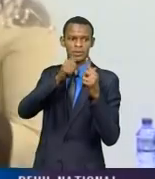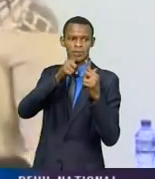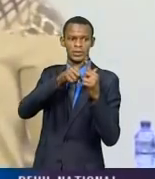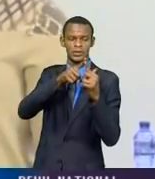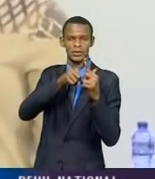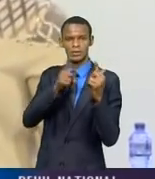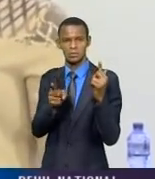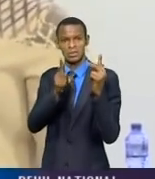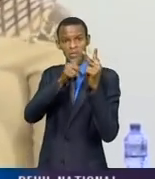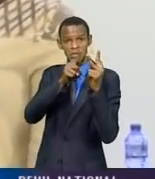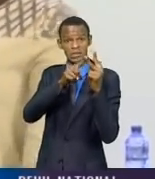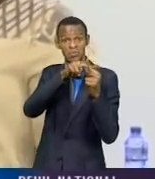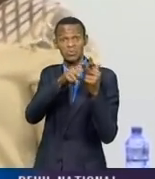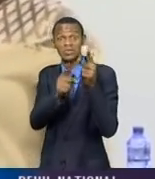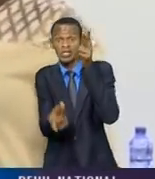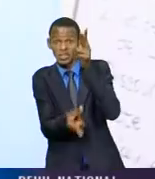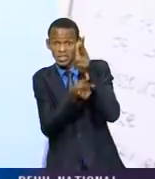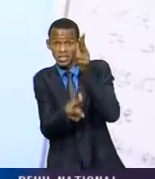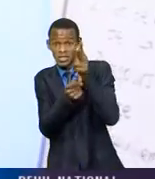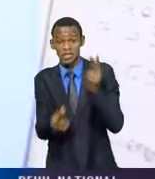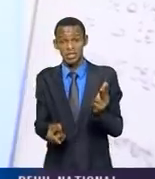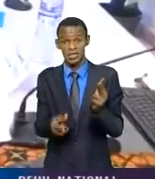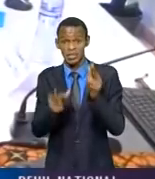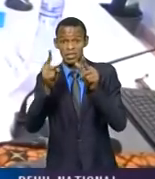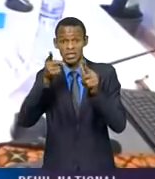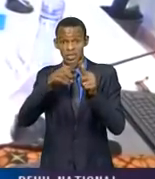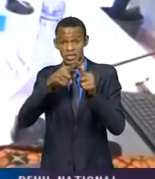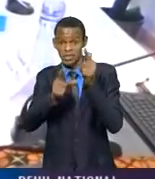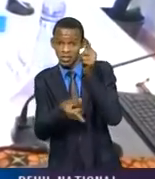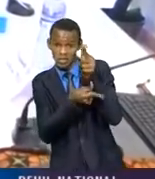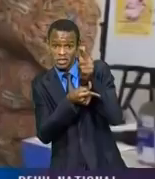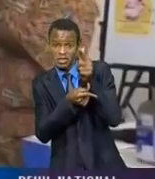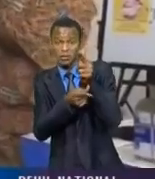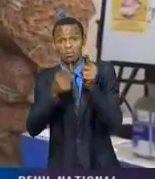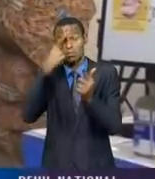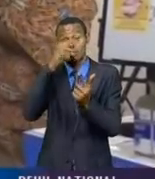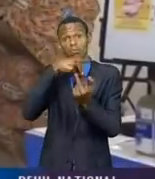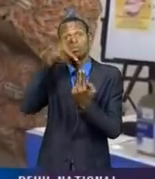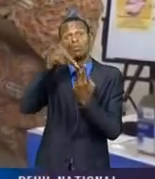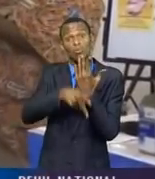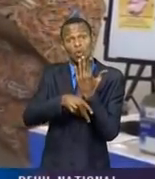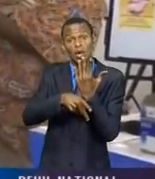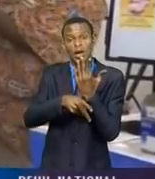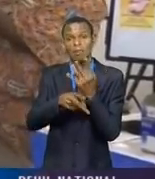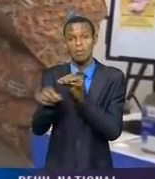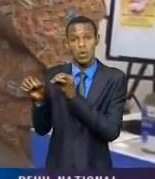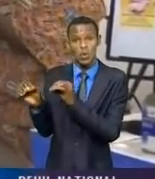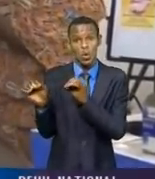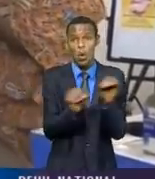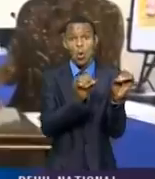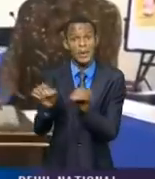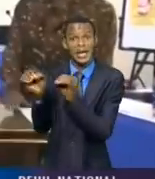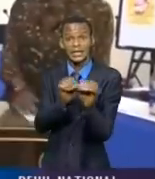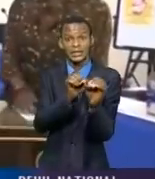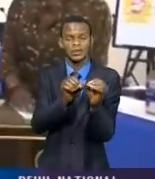et sans tomber respectivement directrice adjointe chargée des programmes et des opérations elles sont été élu au terme d'une